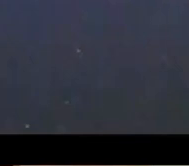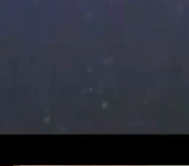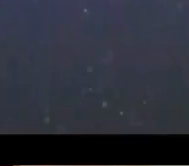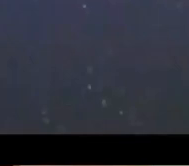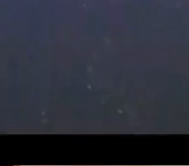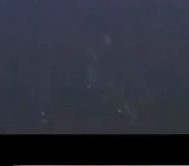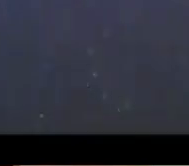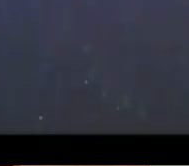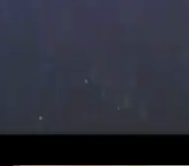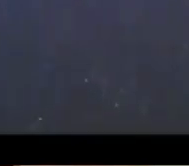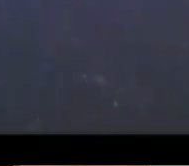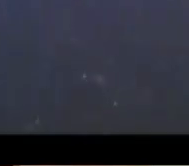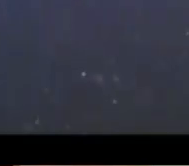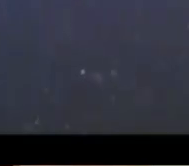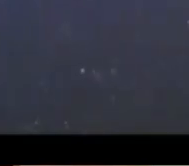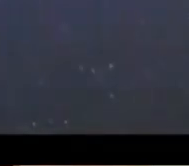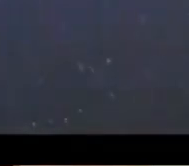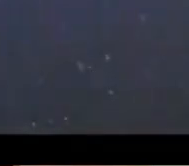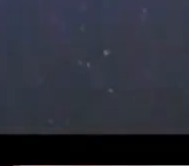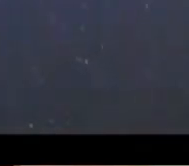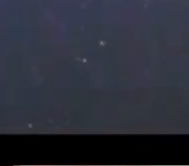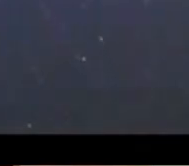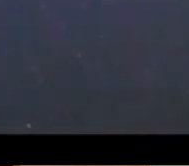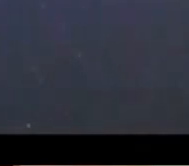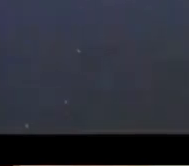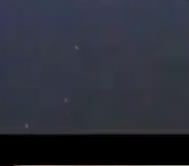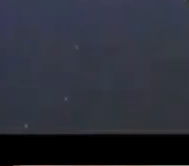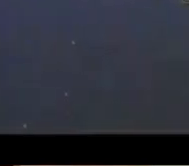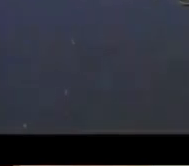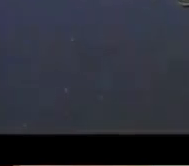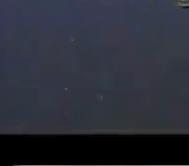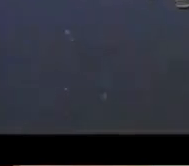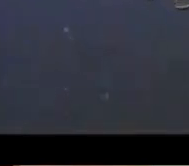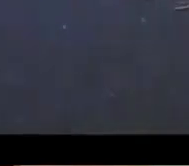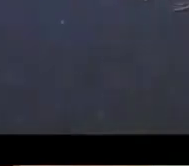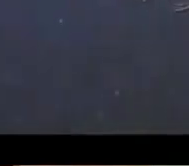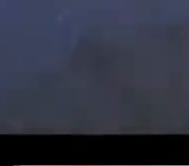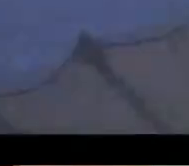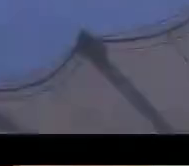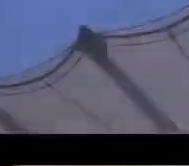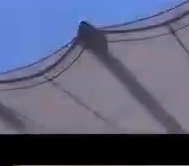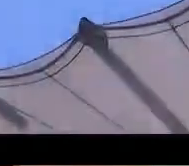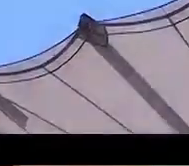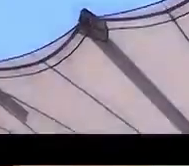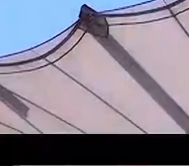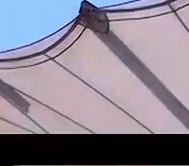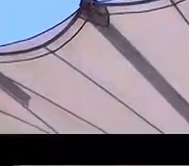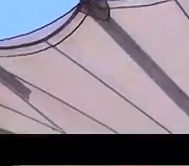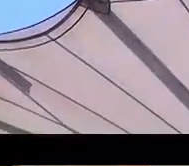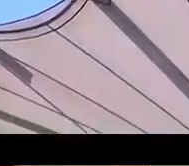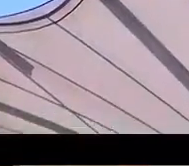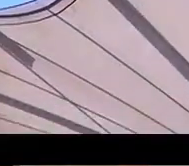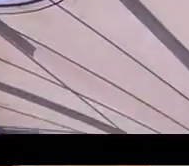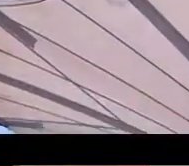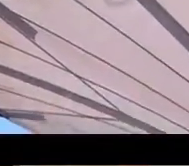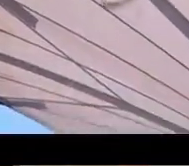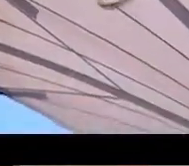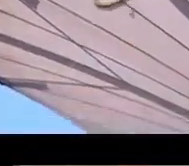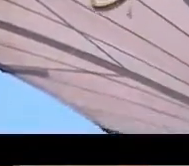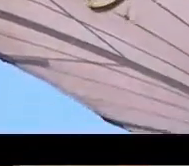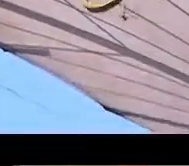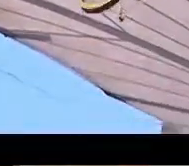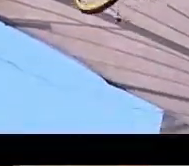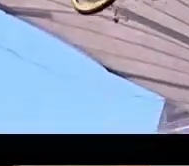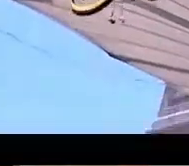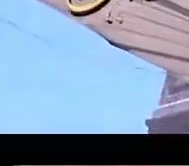اللهم اجعل هذا البلد آمنا وسائر بلادنا، وارزق أهله من الثمرات